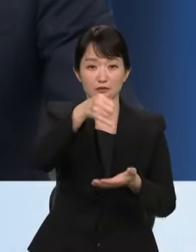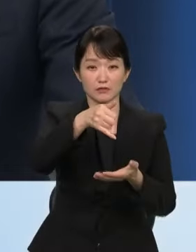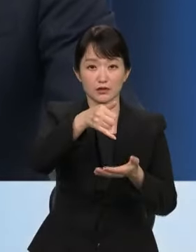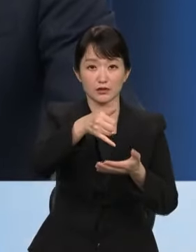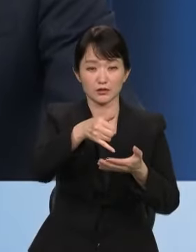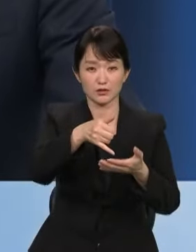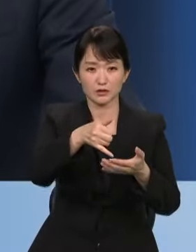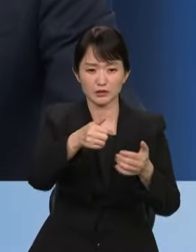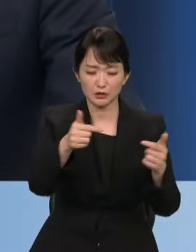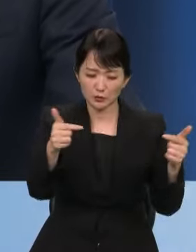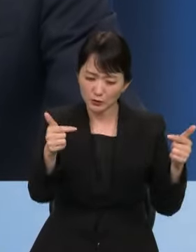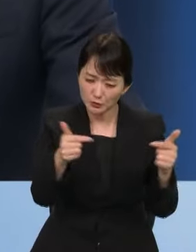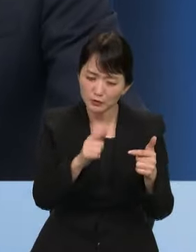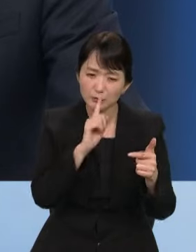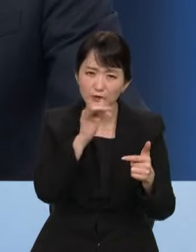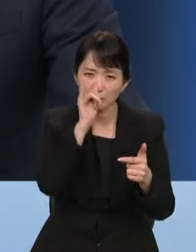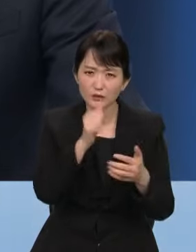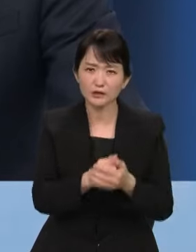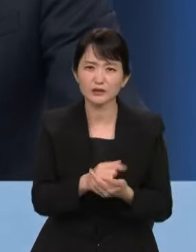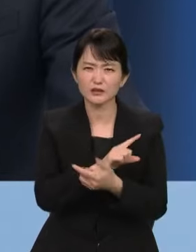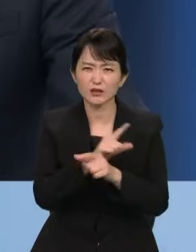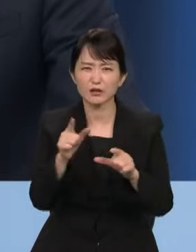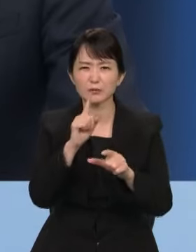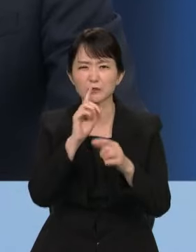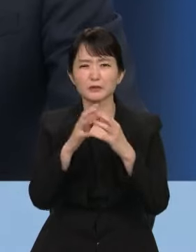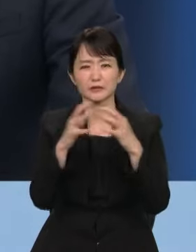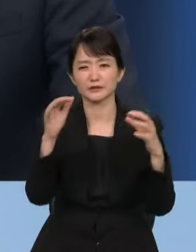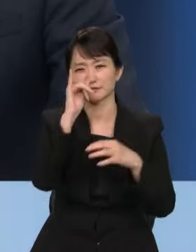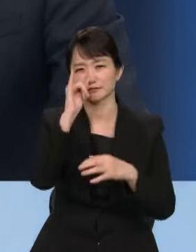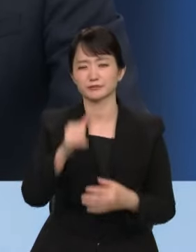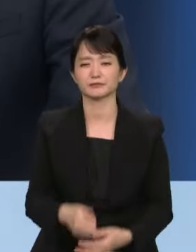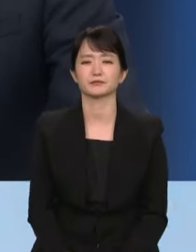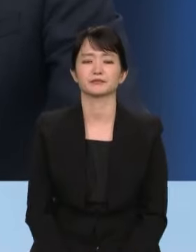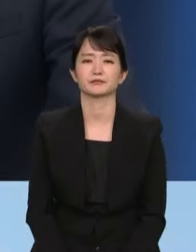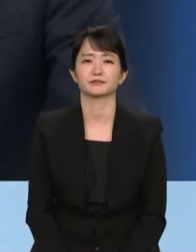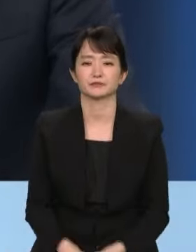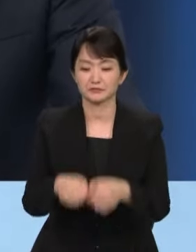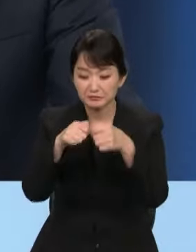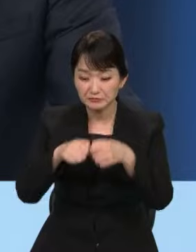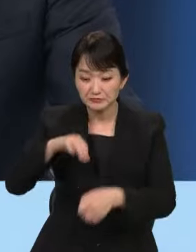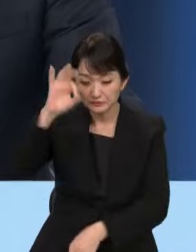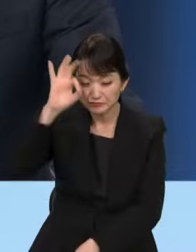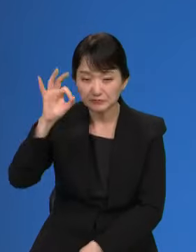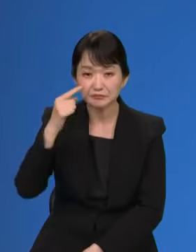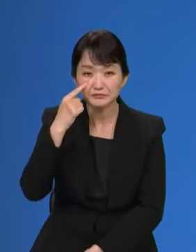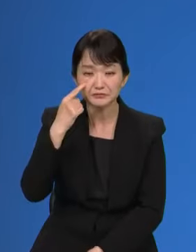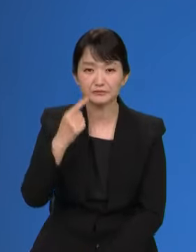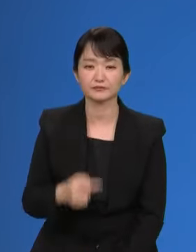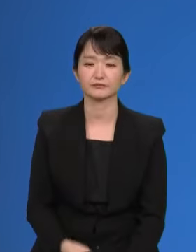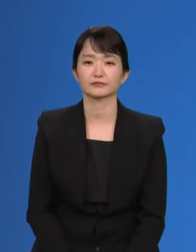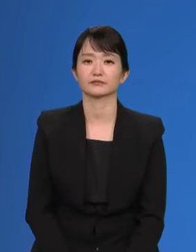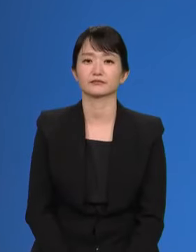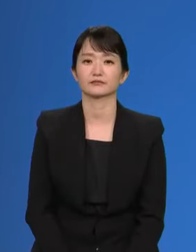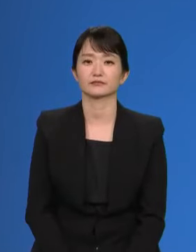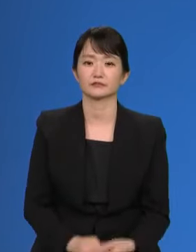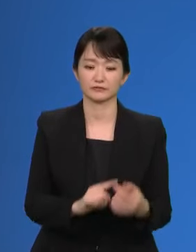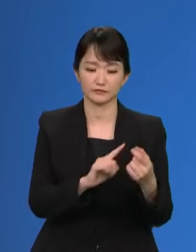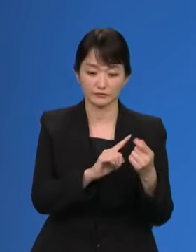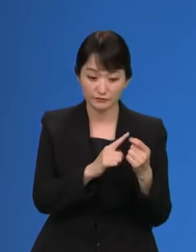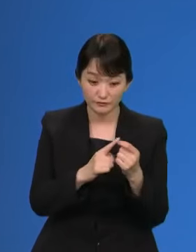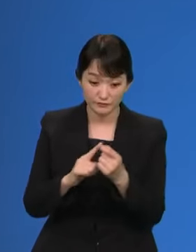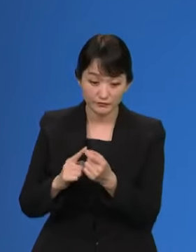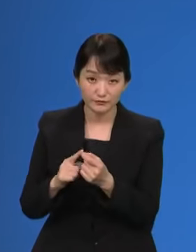편파 진행을 했다 이런 논란이 있었잖아요. 그렇습니다. 또 그래서 다시 한번 좀 찬찬히 찾아봤습니다. 다시 한번 봤더니 자막 당시